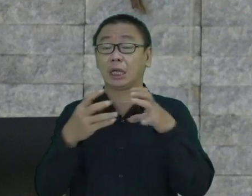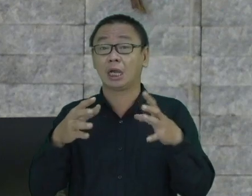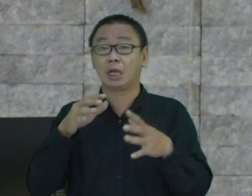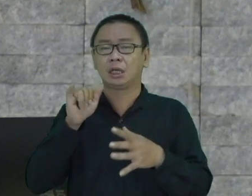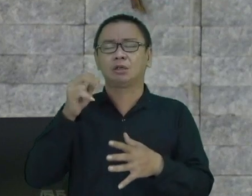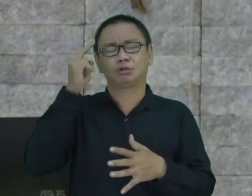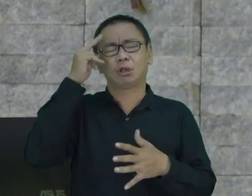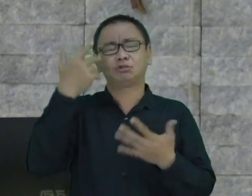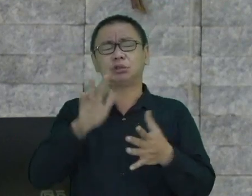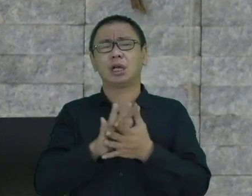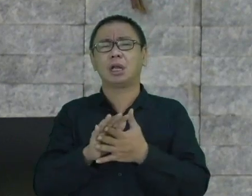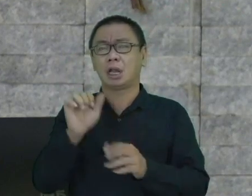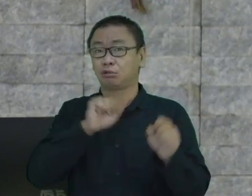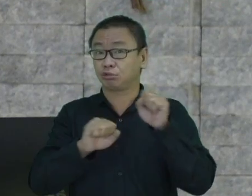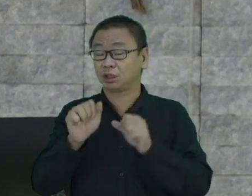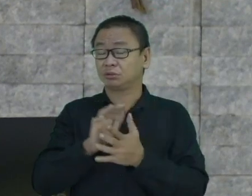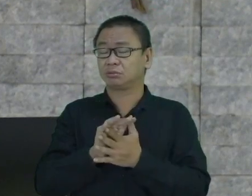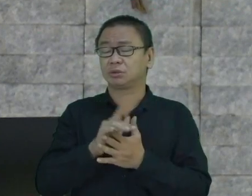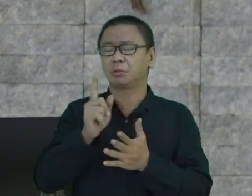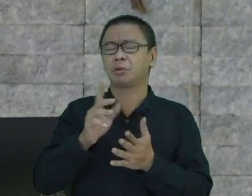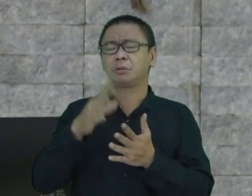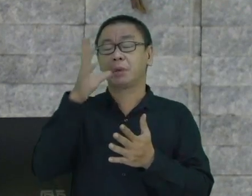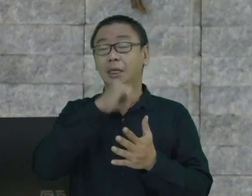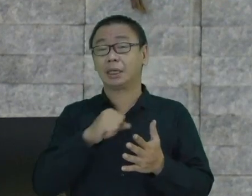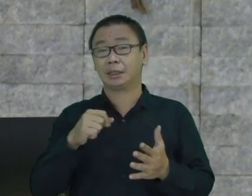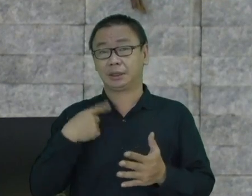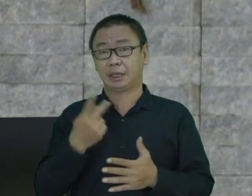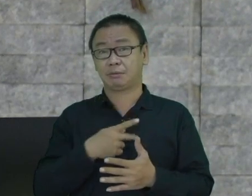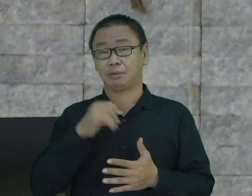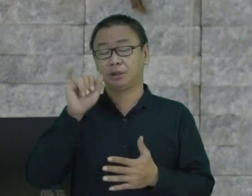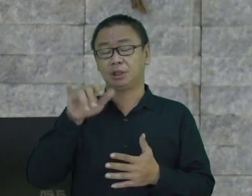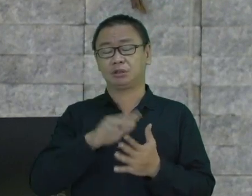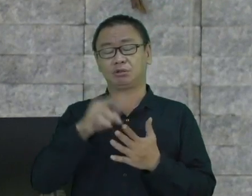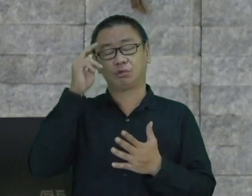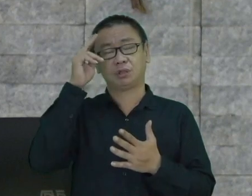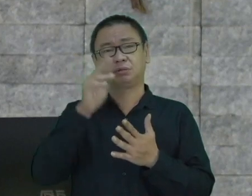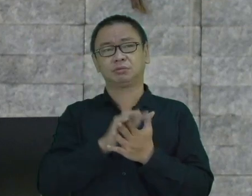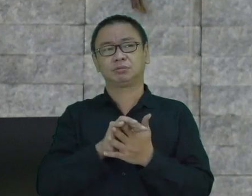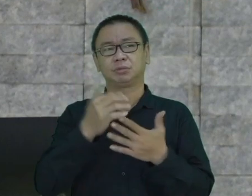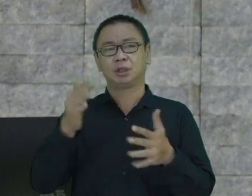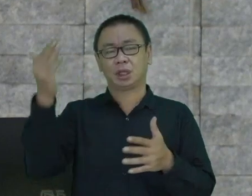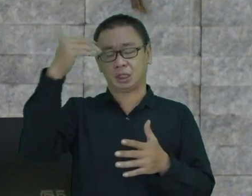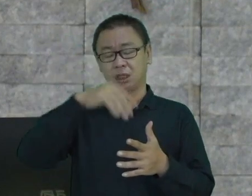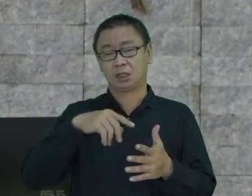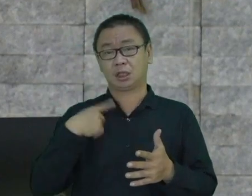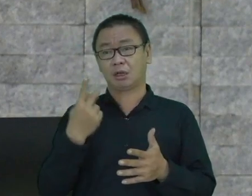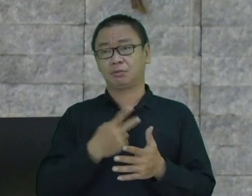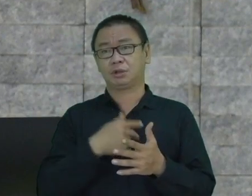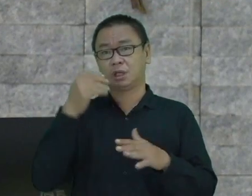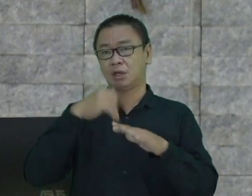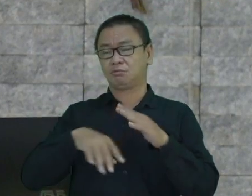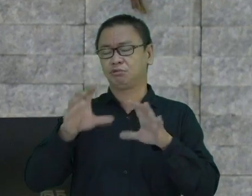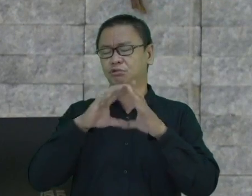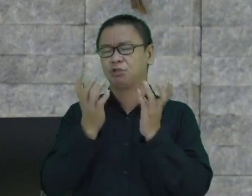lakukan. Oleh sebab itu pakailah kami ya Tuhan, agar kehadiran kami di dalam dunia ini